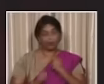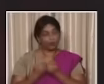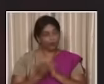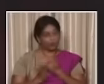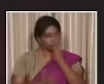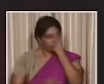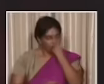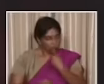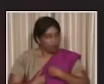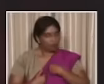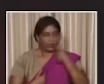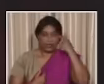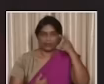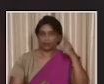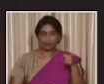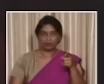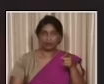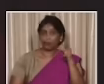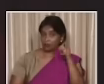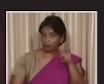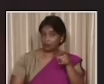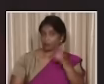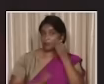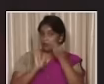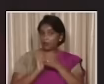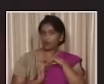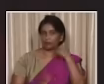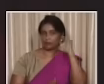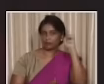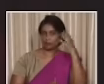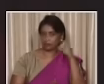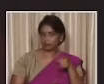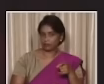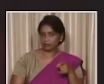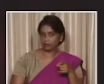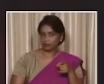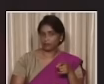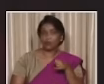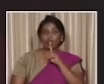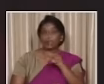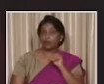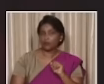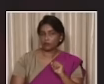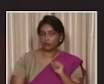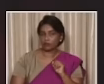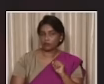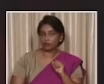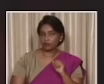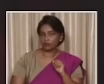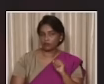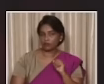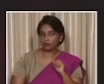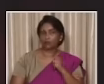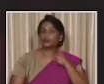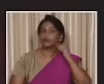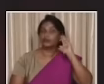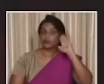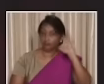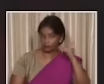සාක්ෂියට එකඟව හිතන්න. ඔබට පෙන්නලා තියෙනවා රතු එළියක්. ඒ මොකද්ද?